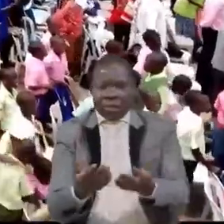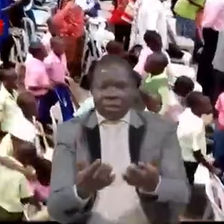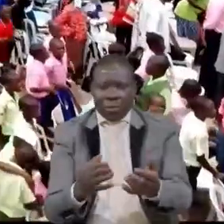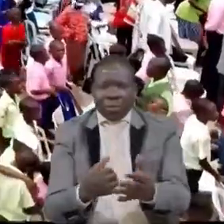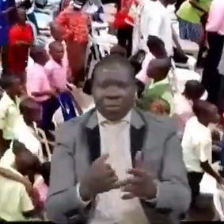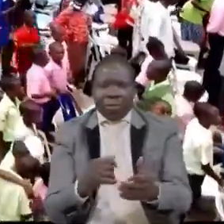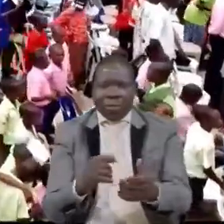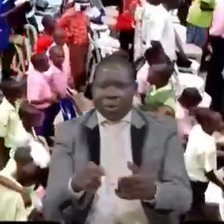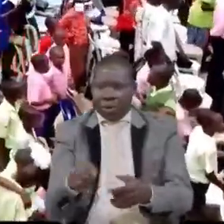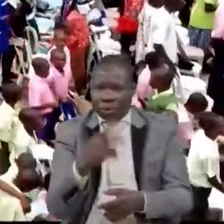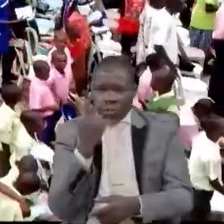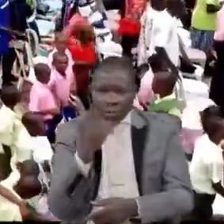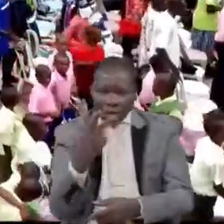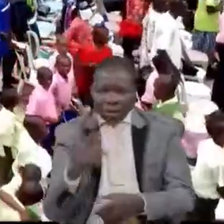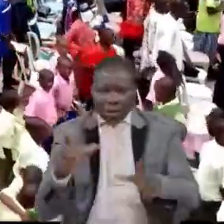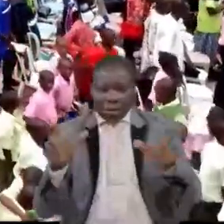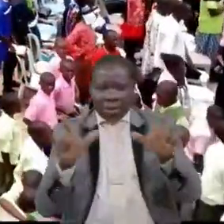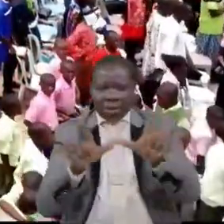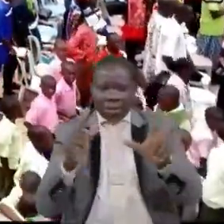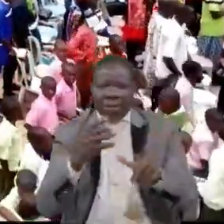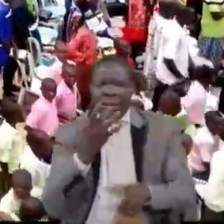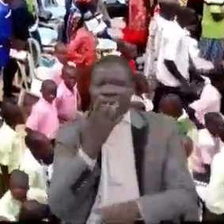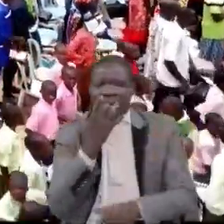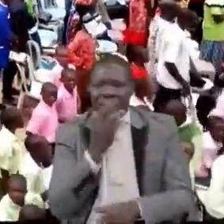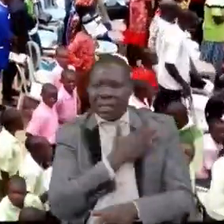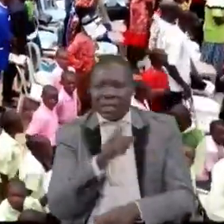Vous voyez le niveau de la batterie.